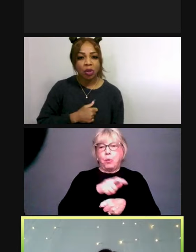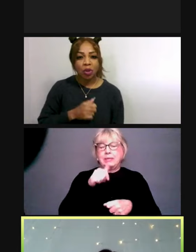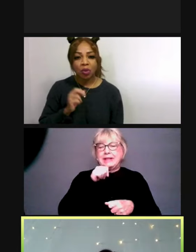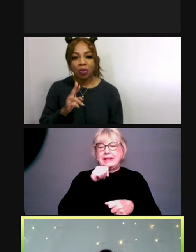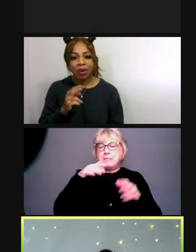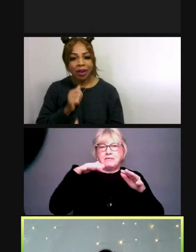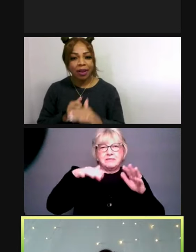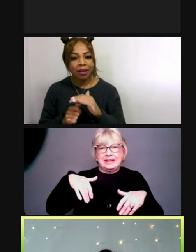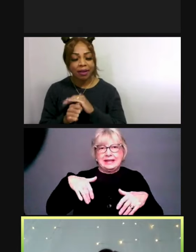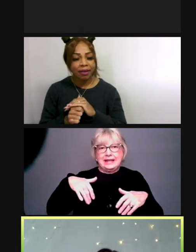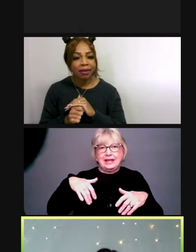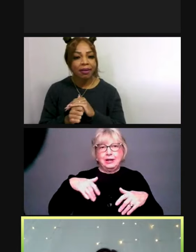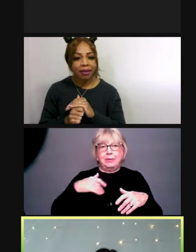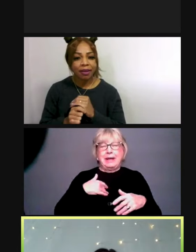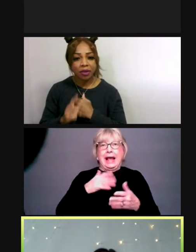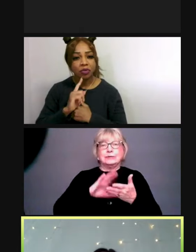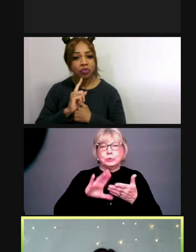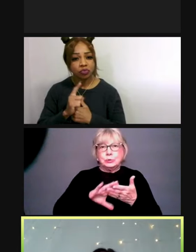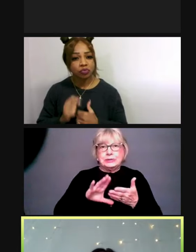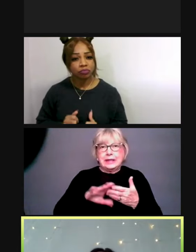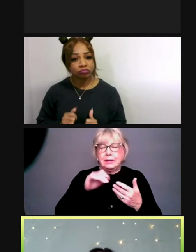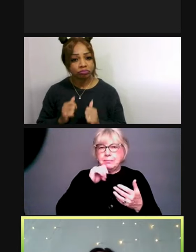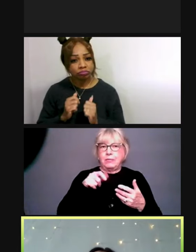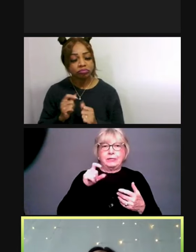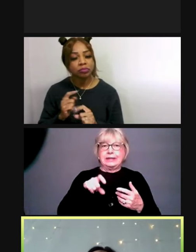plutôt que de s'excuser de ça, on a décidé